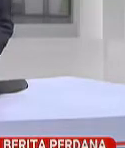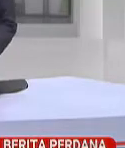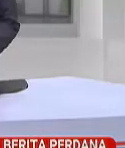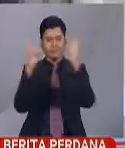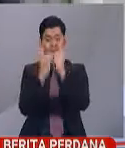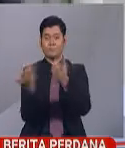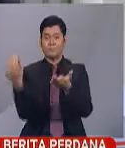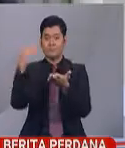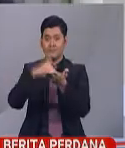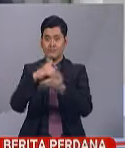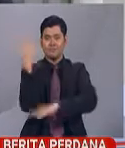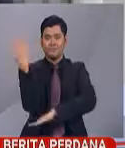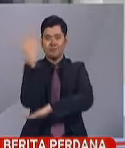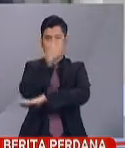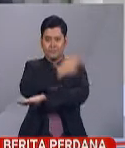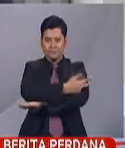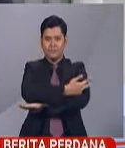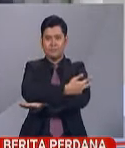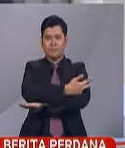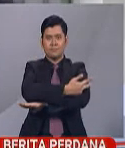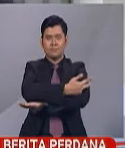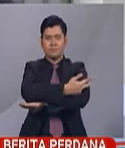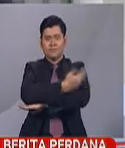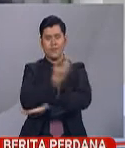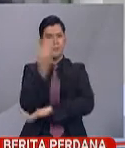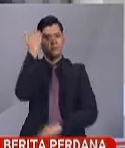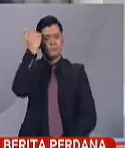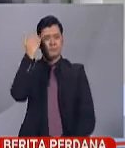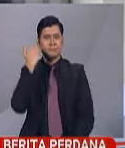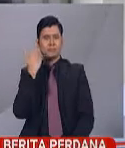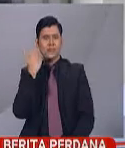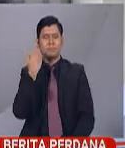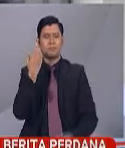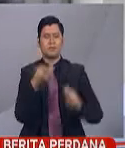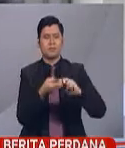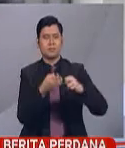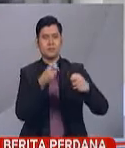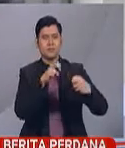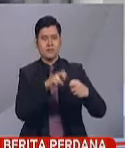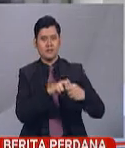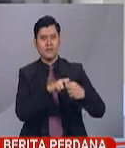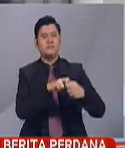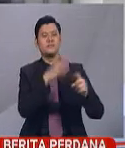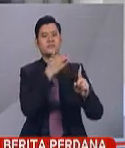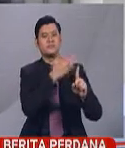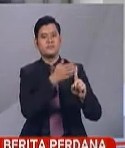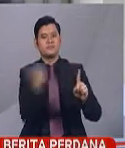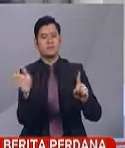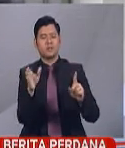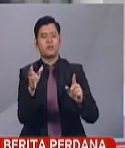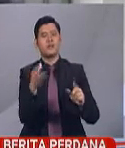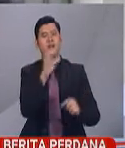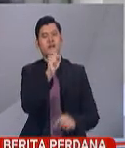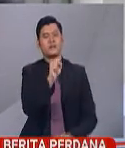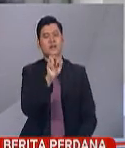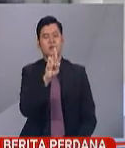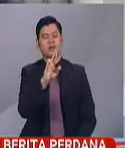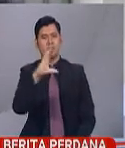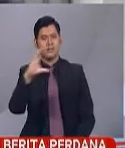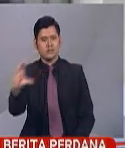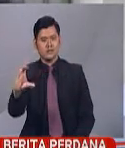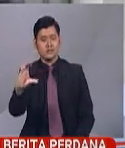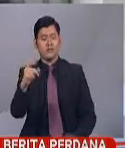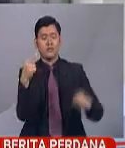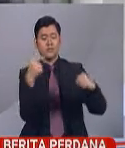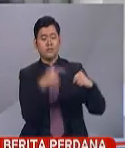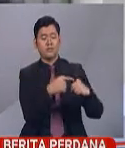Hai bertemu kembali hari ketiga hujan akhir kesling dana essay International pihak penuaan mendakwa petunjuk yaitu Datuk